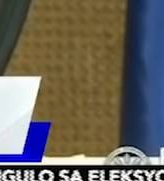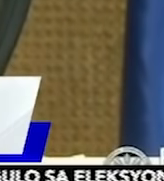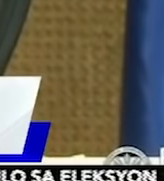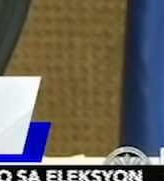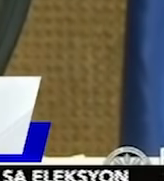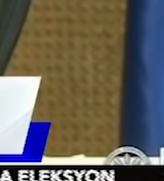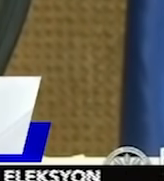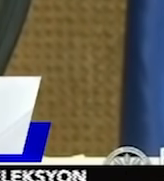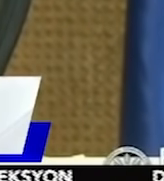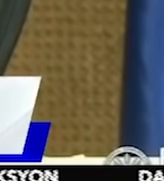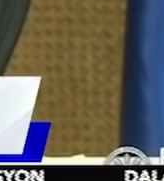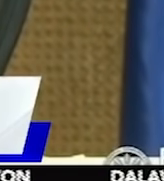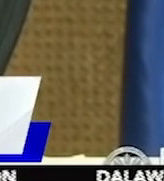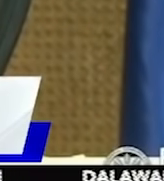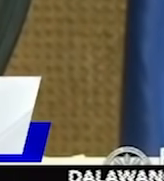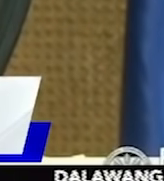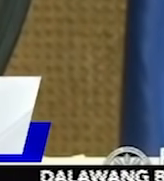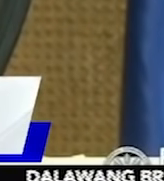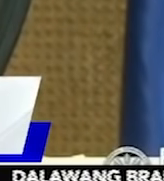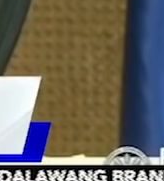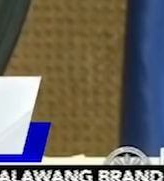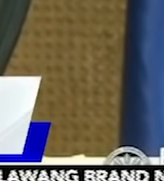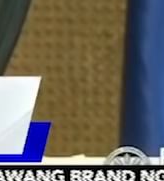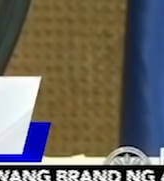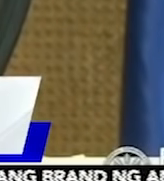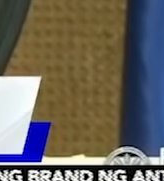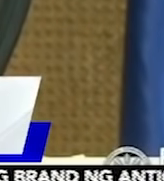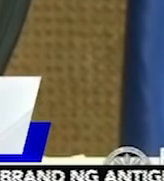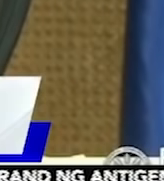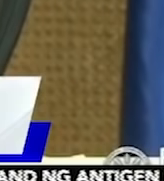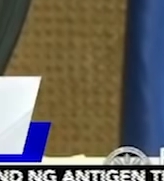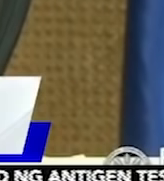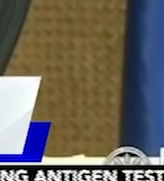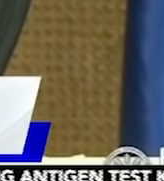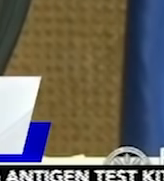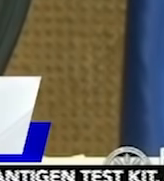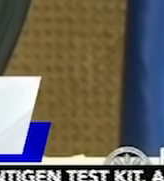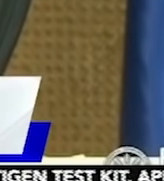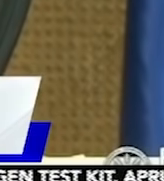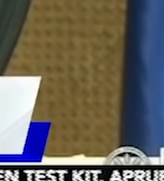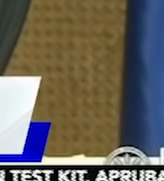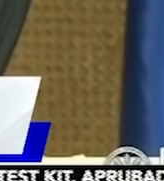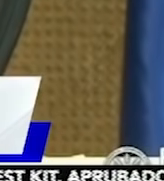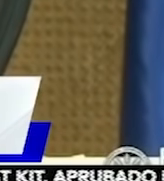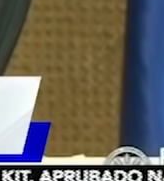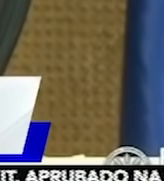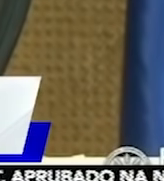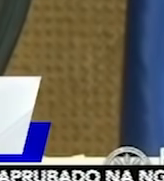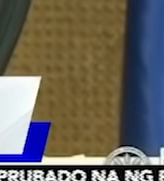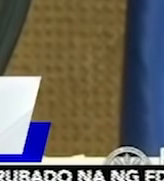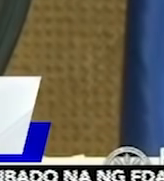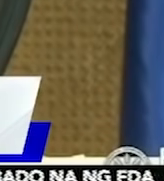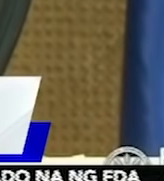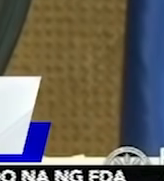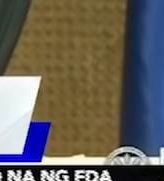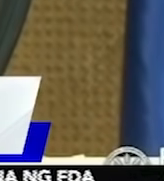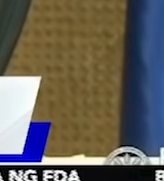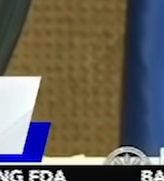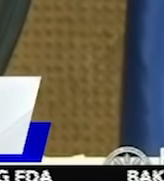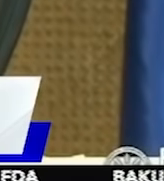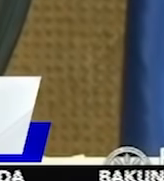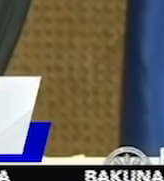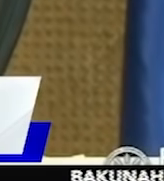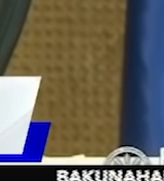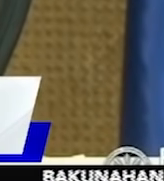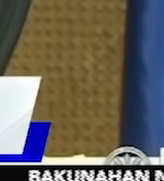lang, bahala kayo. Total, it's your country, it's not only mine.